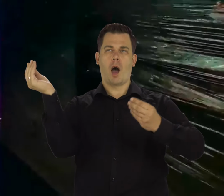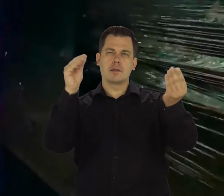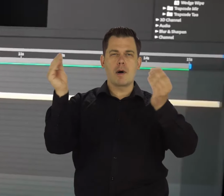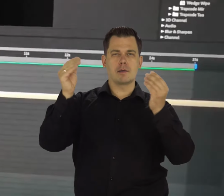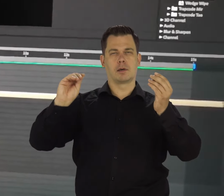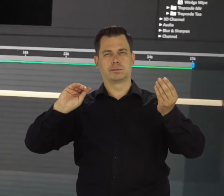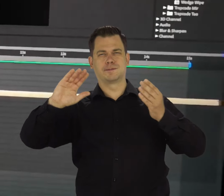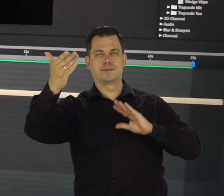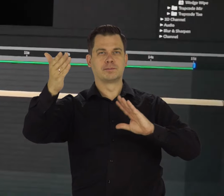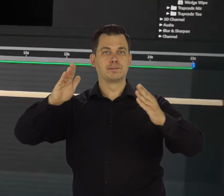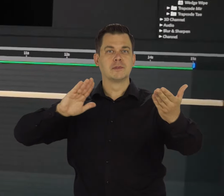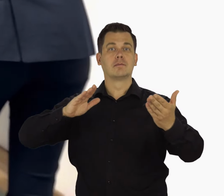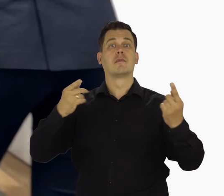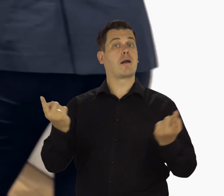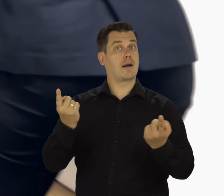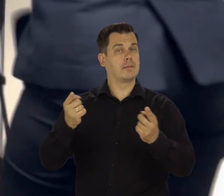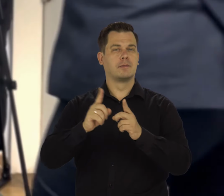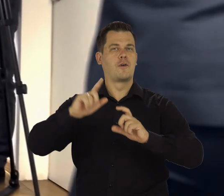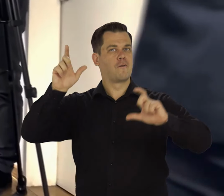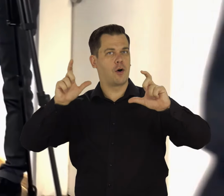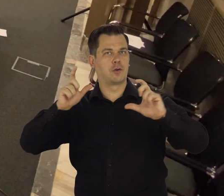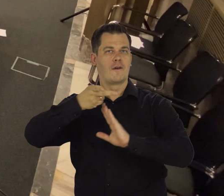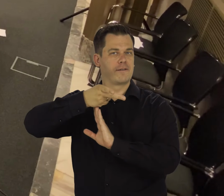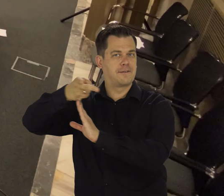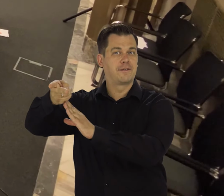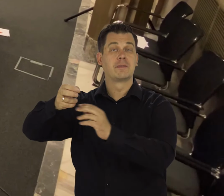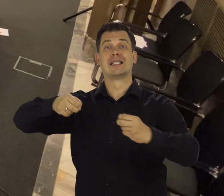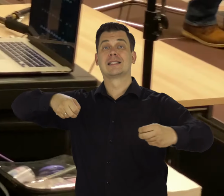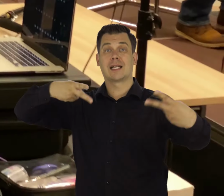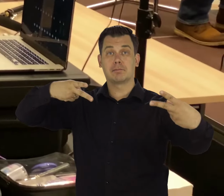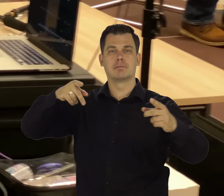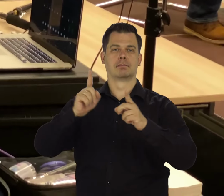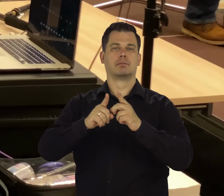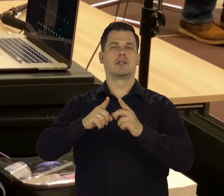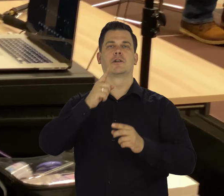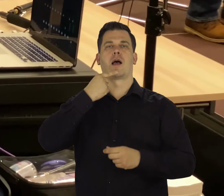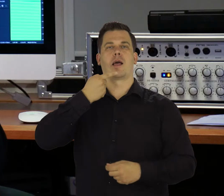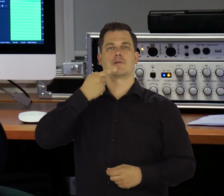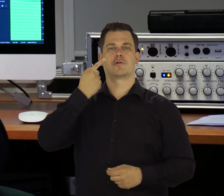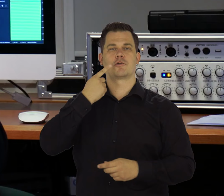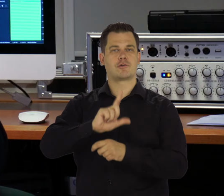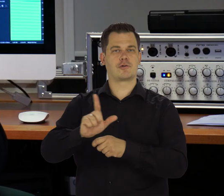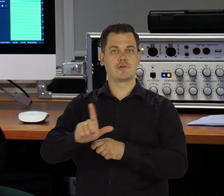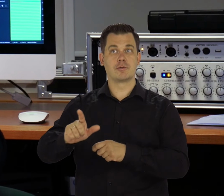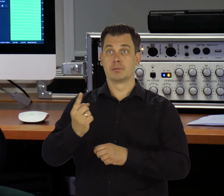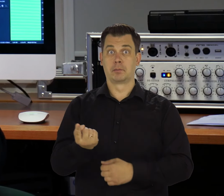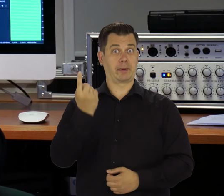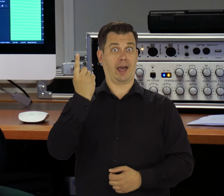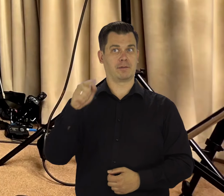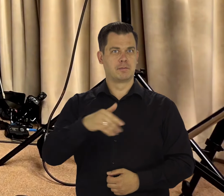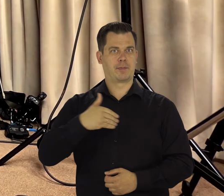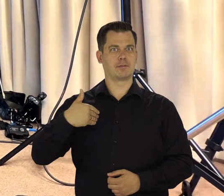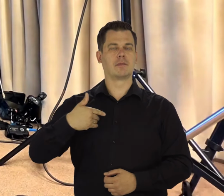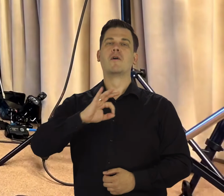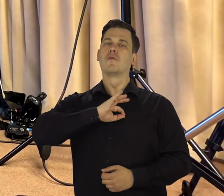tworzeniem animacji, spotów, a także materiałami foto, wideo, streamingami oraz nagraniami lektorskimi. Jako jeden z pierwszych banków